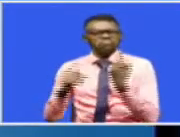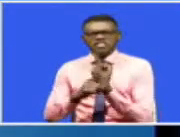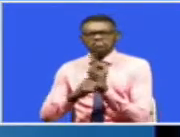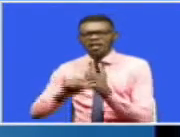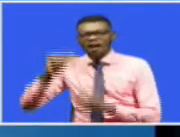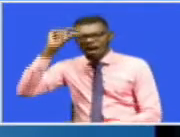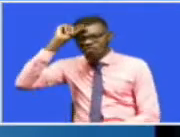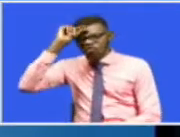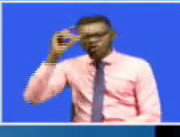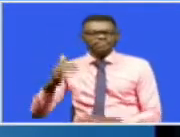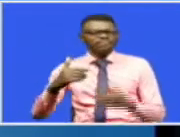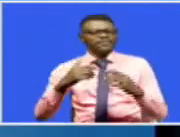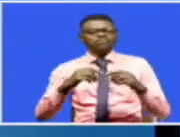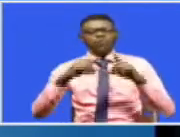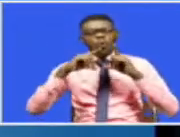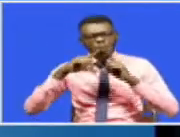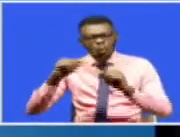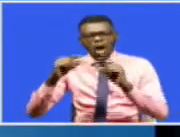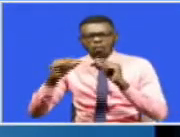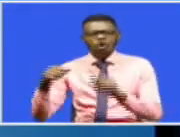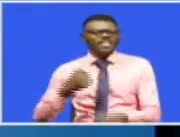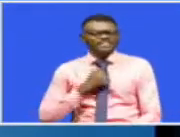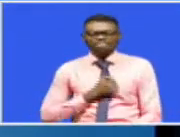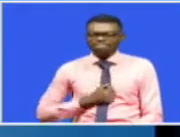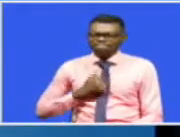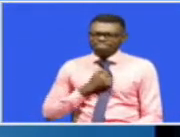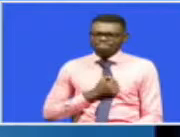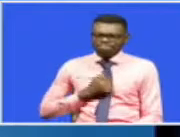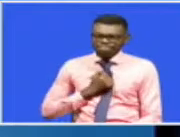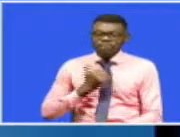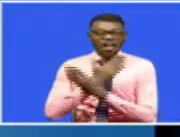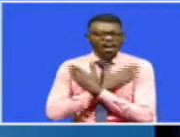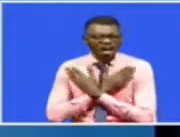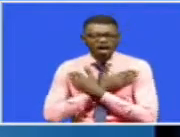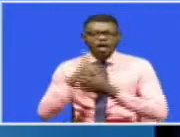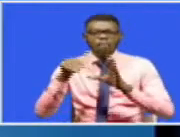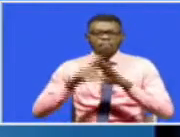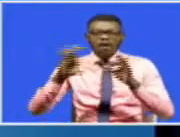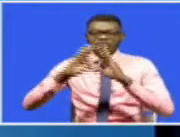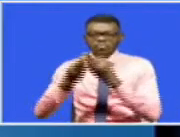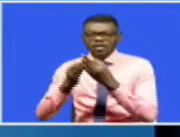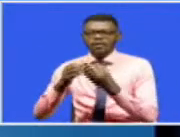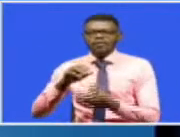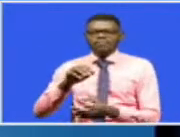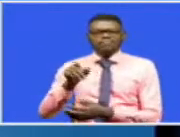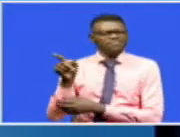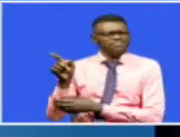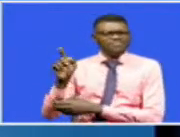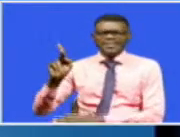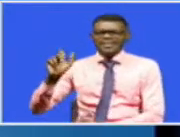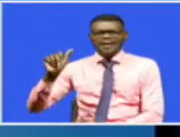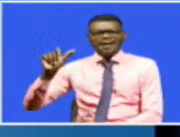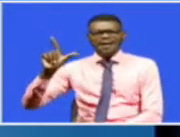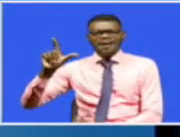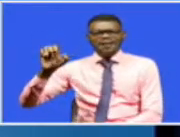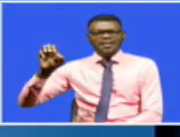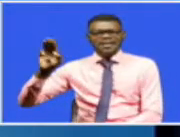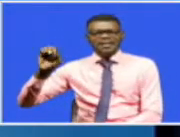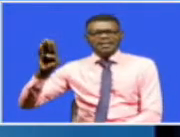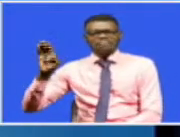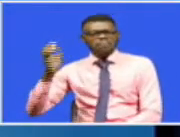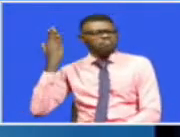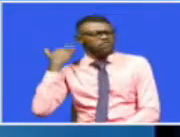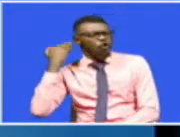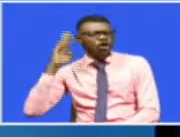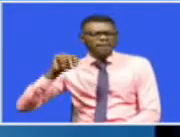serikalini waliotuma risala za rambirambi kwa jamaa na marafiki wa mbunge wa zamani wa eneo bunge la Kibwezi Kalembe ndile aliyefariki